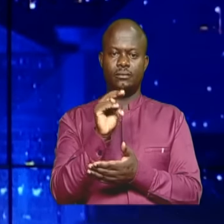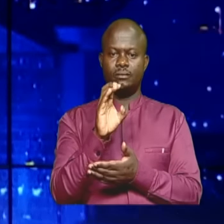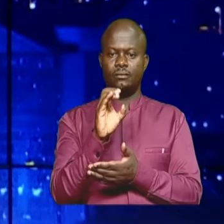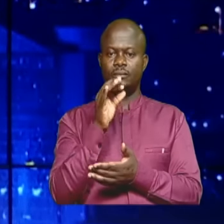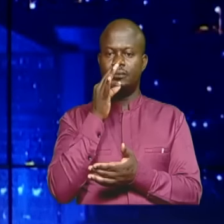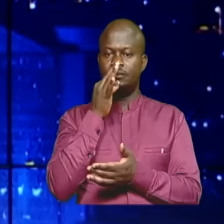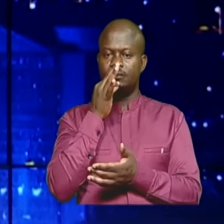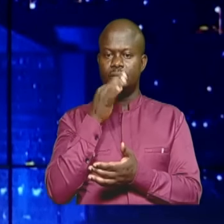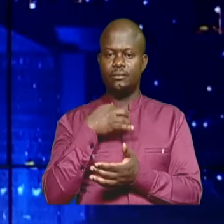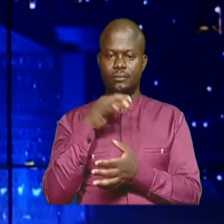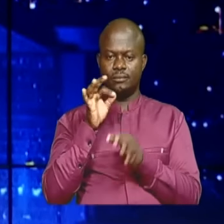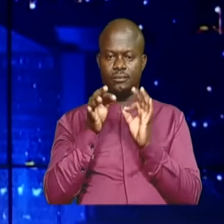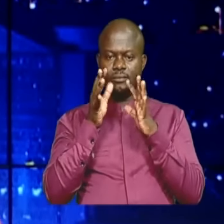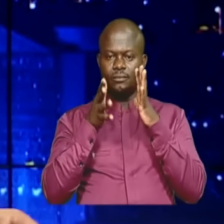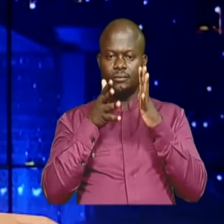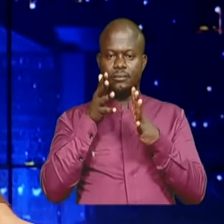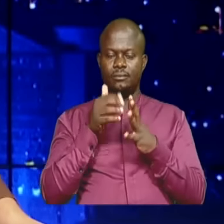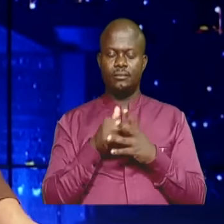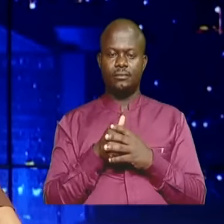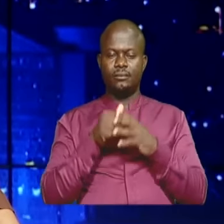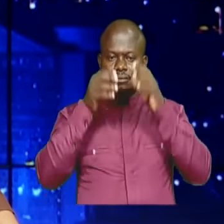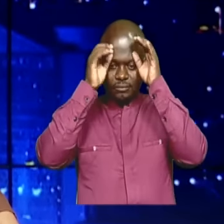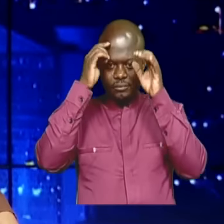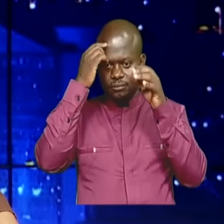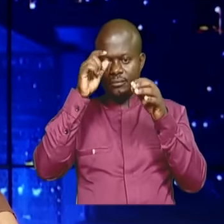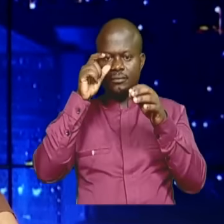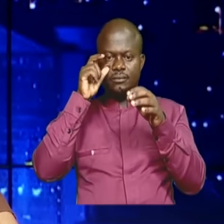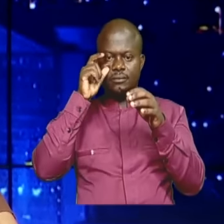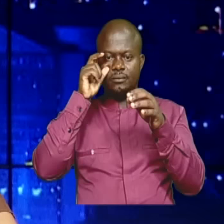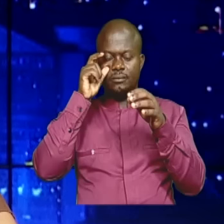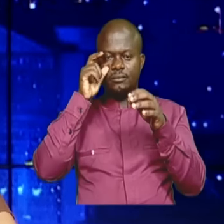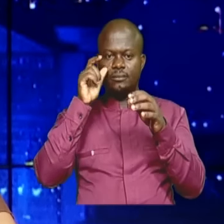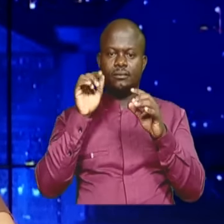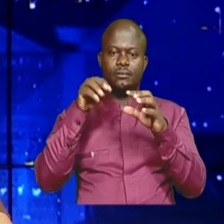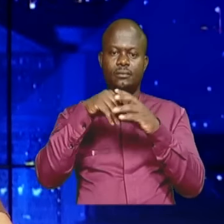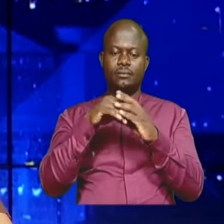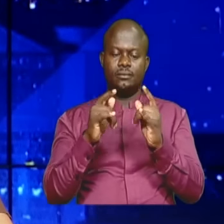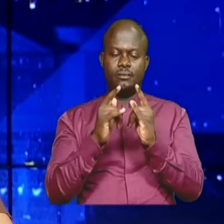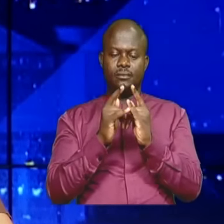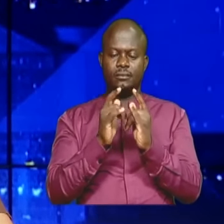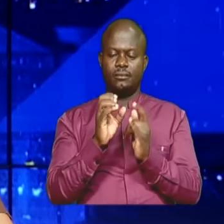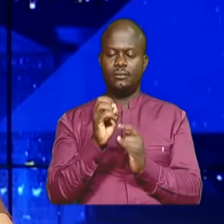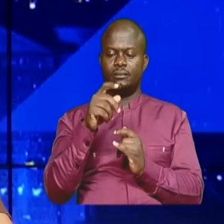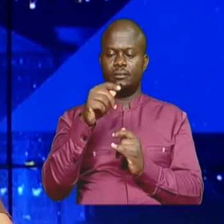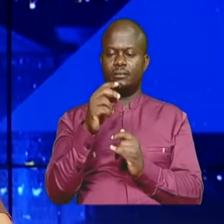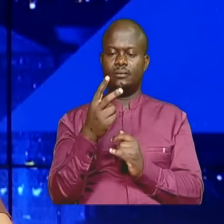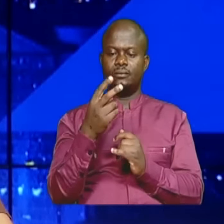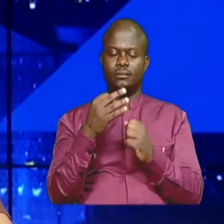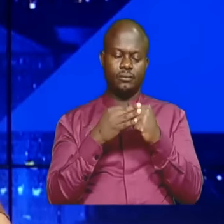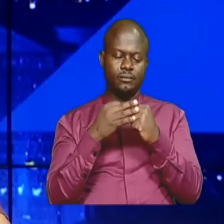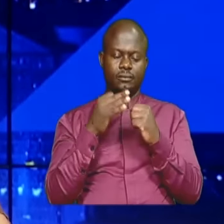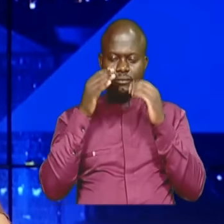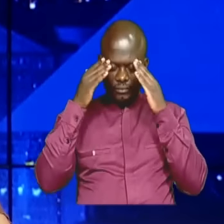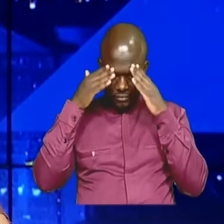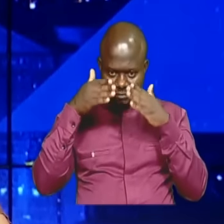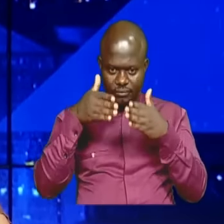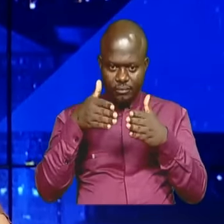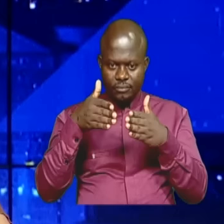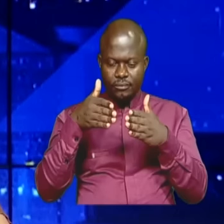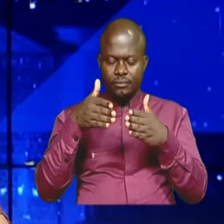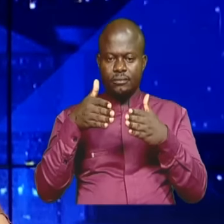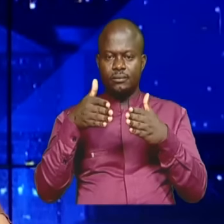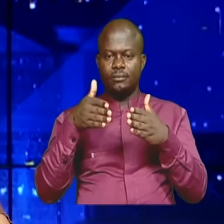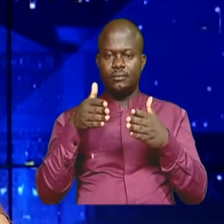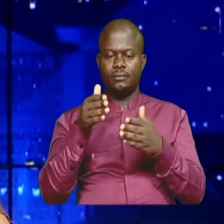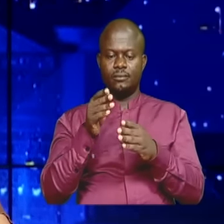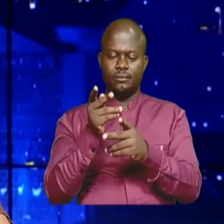Irizaba Imbuto. Perezida wa Repubulika Paul Kagame yitabiriye inama ya COP29 ni inama yiga ku kubungabunga